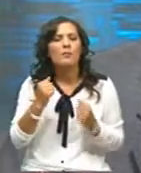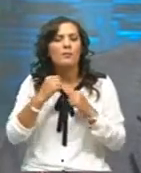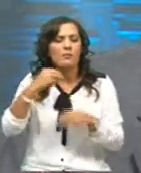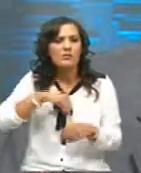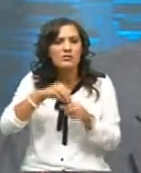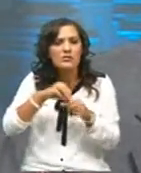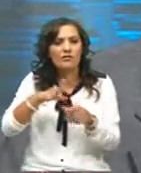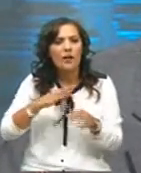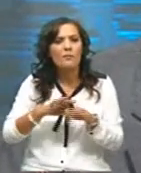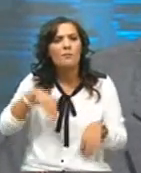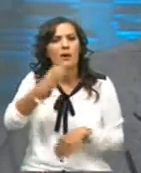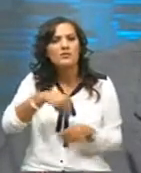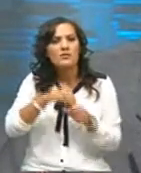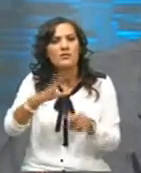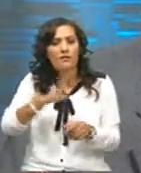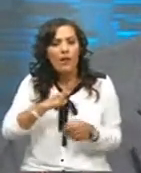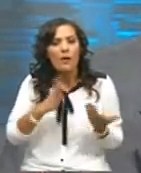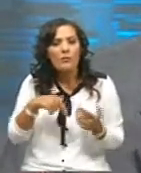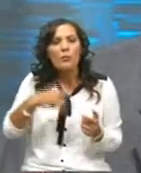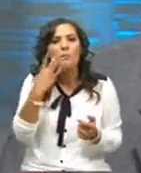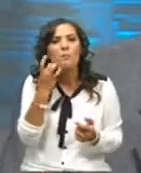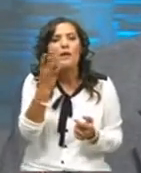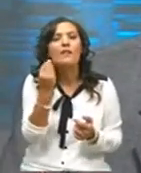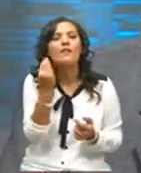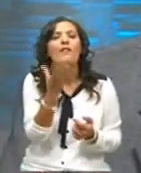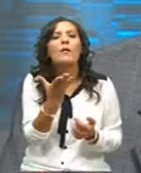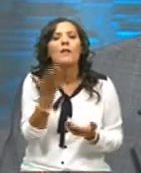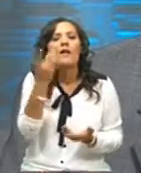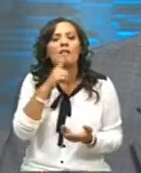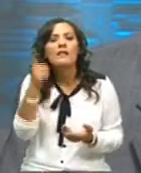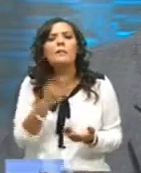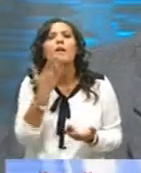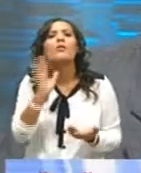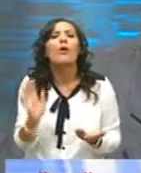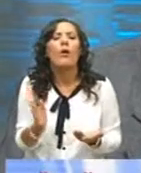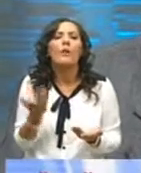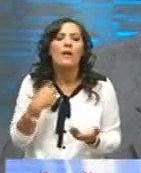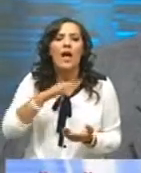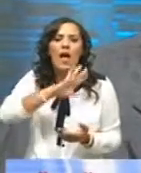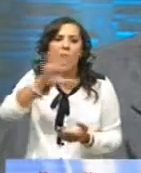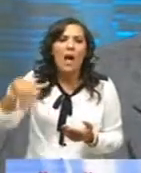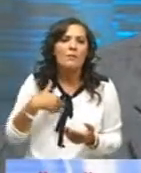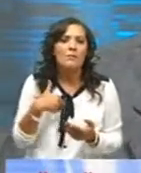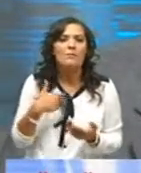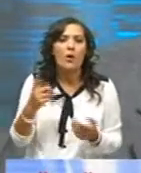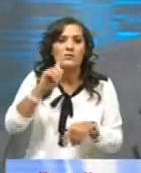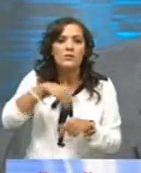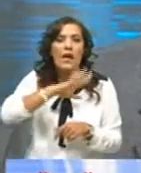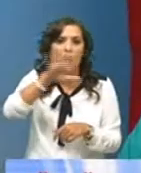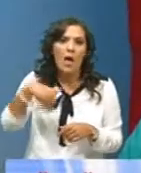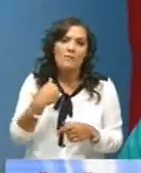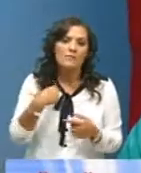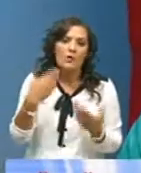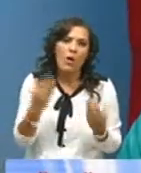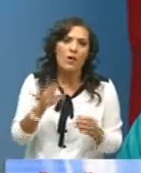taşıyorsun ne var sağınızda bunu belirti vermesi ihtimali yok o zaman hepimiz potansiyelinde o zaman önce